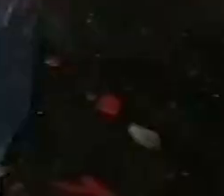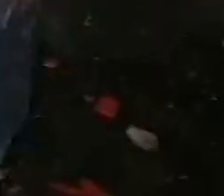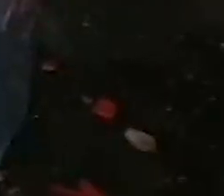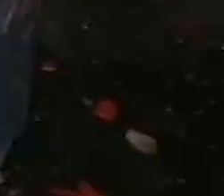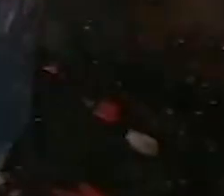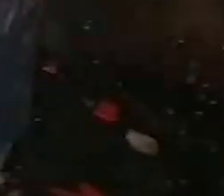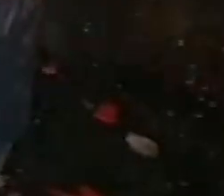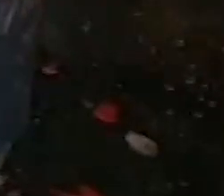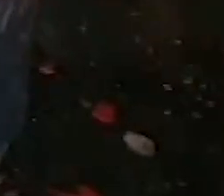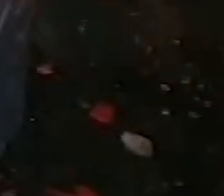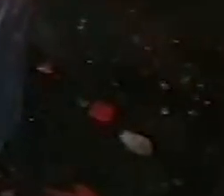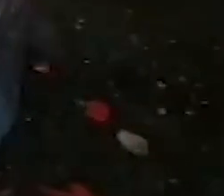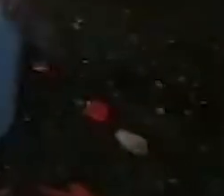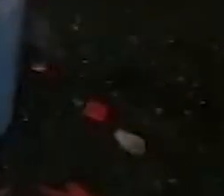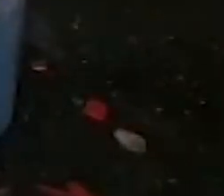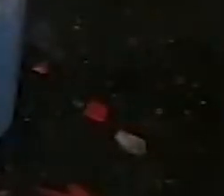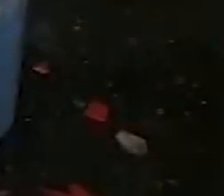sedang antri mengisi BBM.